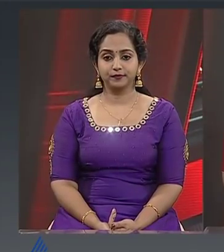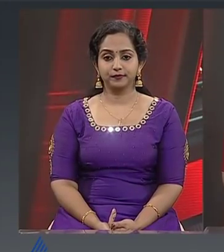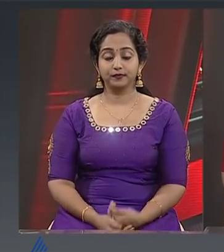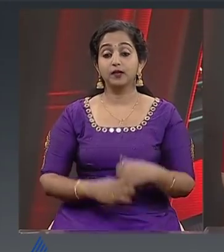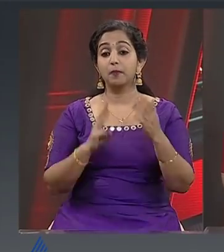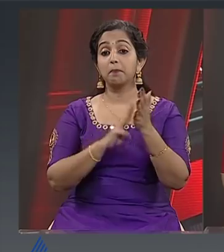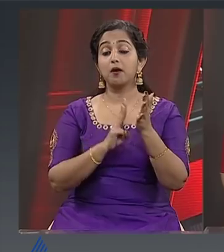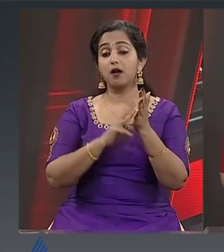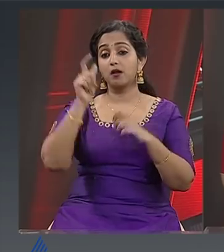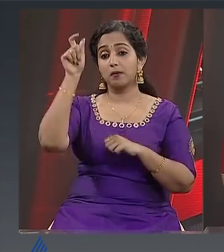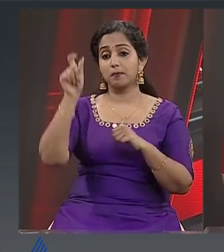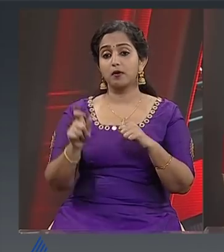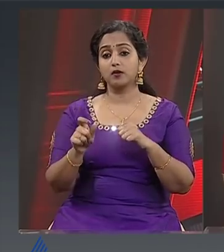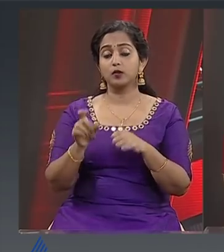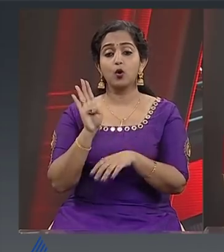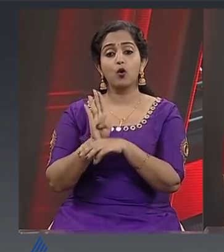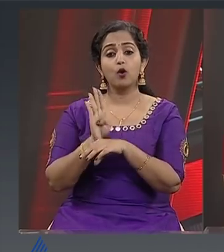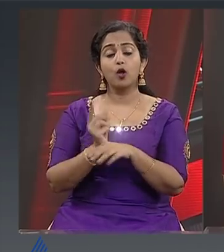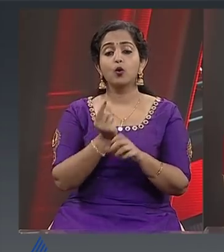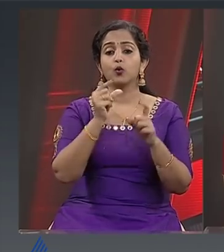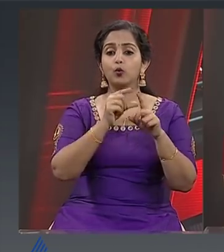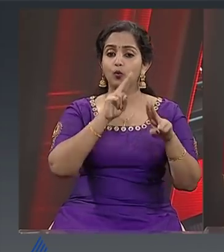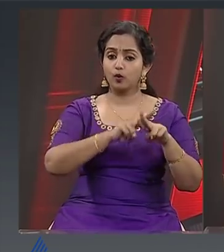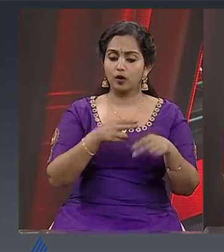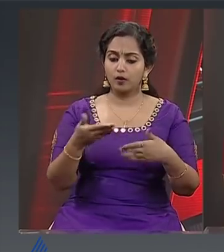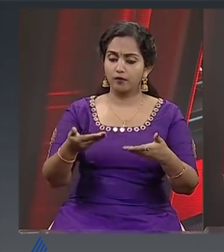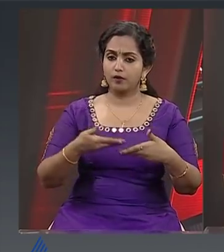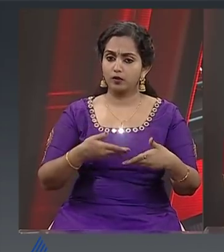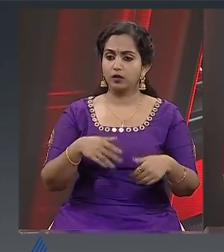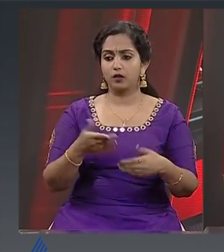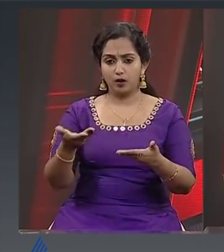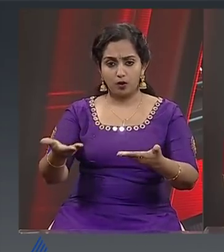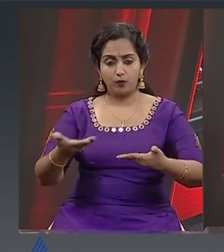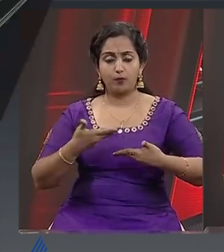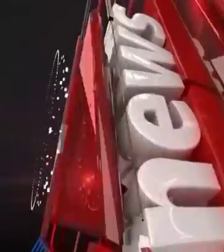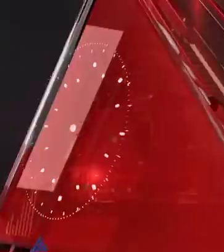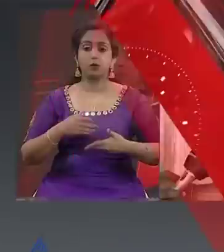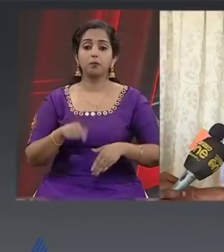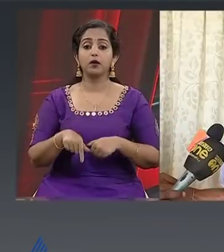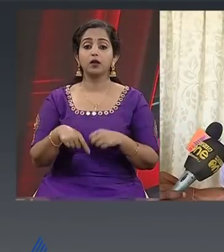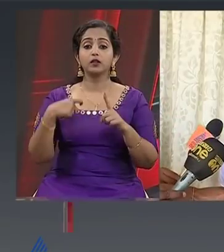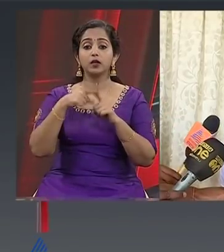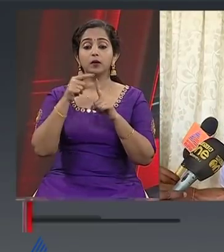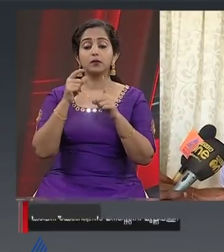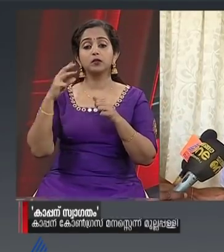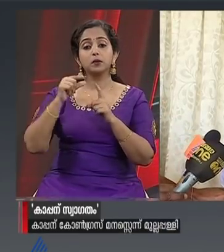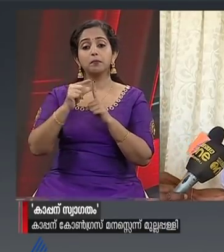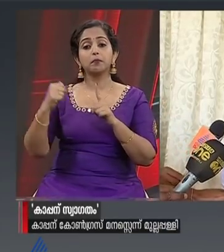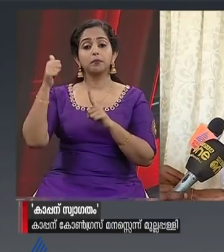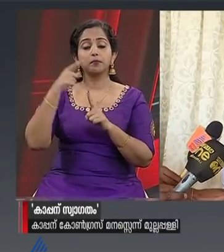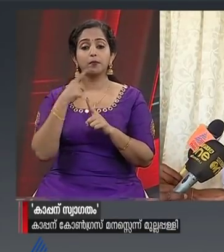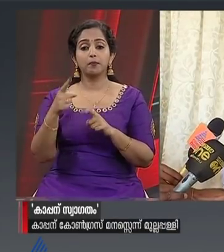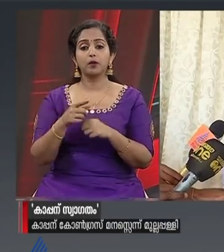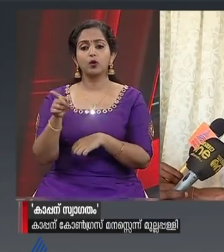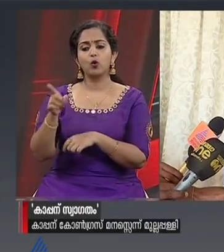മാണി സി കാപ്പൻ കോൺഗ്രസിലോ യു ഡി എഫിലോ വരുന്നതിനെ സ്വാഗതം ചെയ്യുന്നതായി കെ പി സി സി പ്രസിഡന്റ് മുല്ലപ്പള്ളി രാമചന്ദ്രൻ. കോൺഗ്രസ് പാരമ്പര്യം